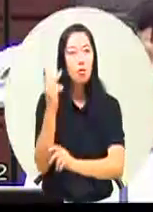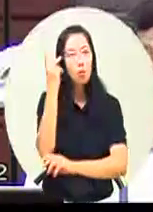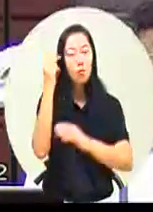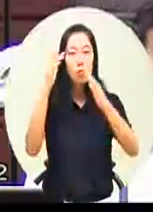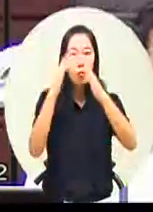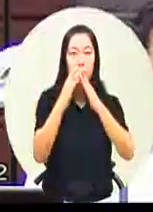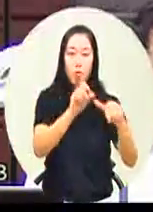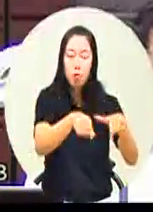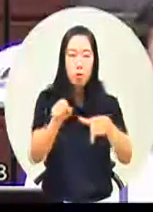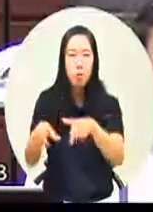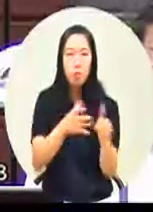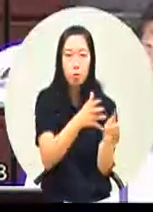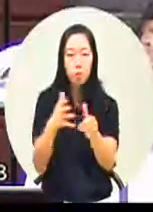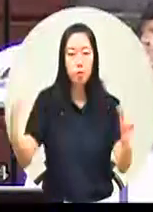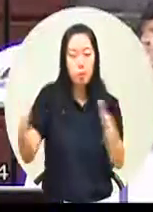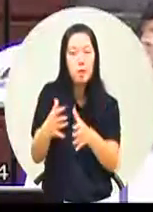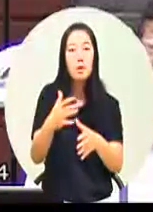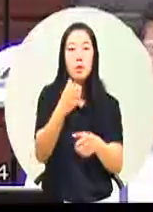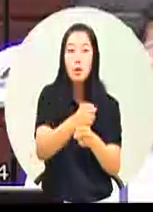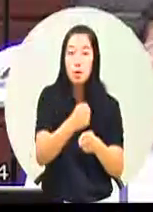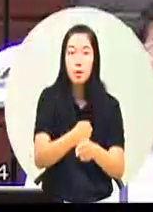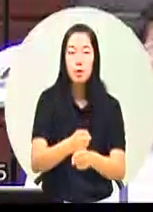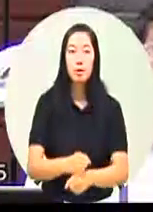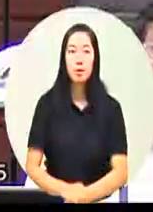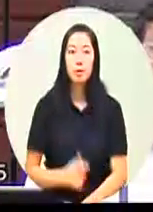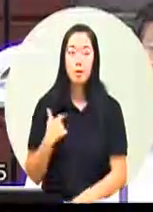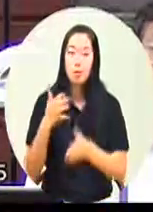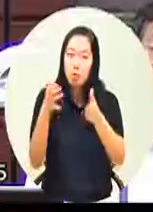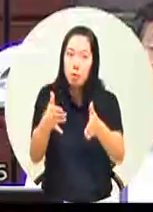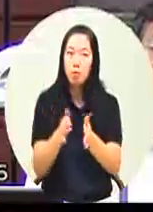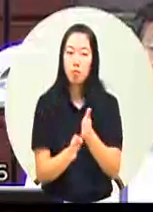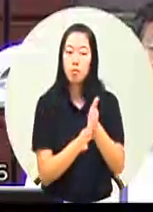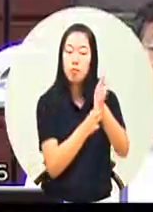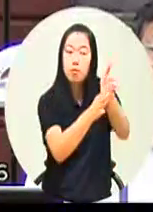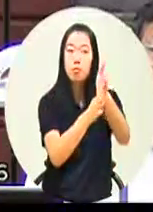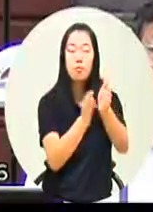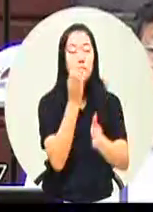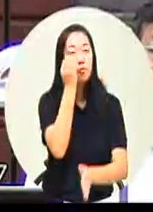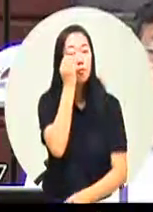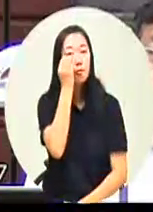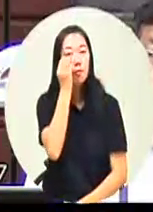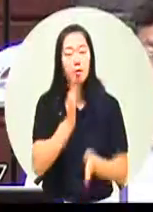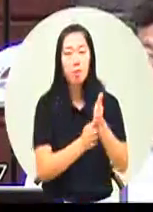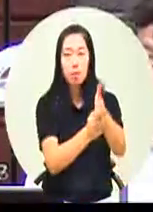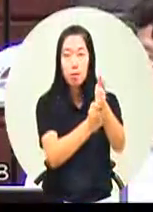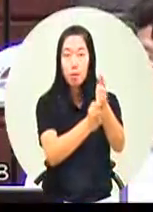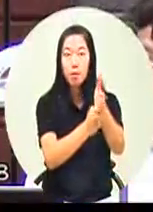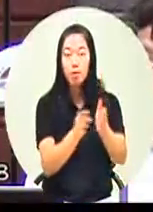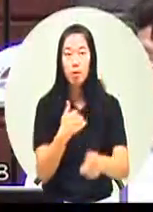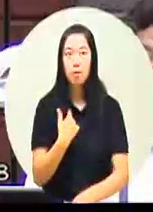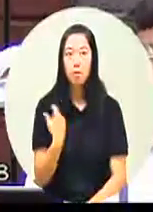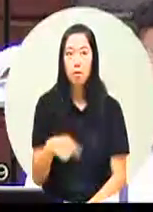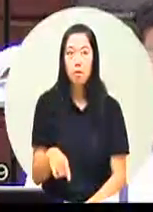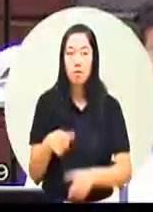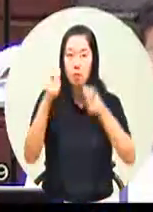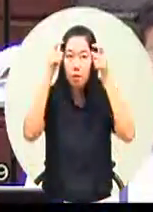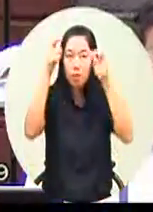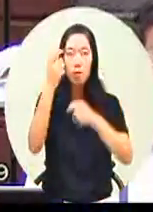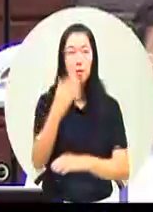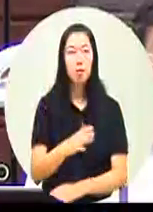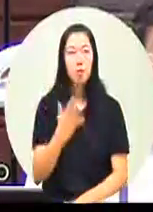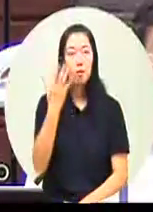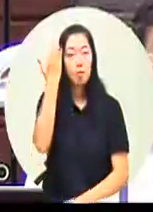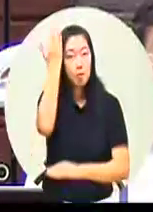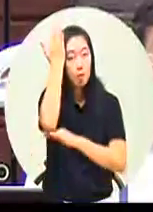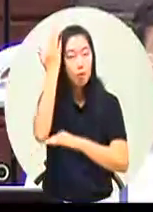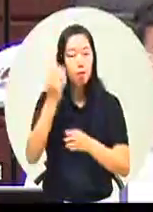做一个结合。另外呢，我们也针对这个双层的观光巴士的部分呢，我们也跟这个高雄客运呢，我们有一个很好的